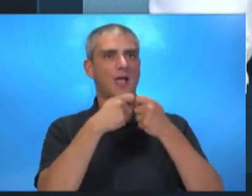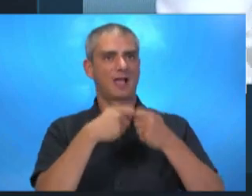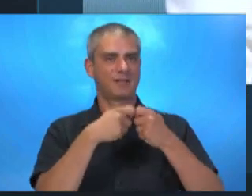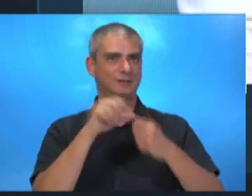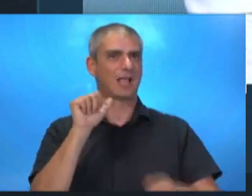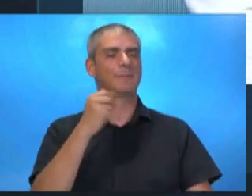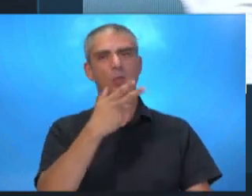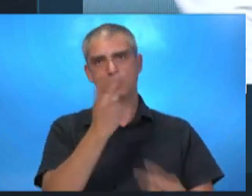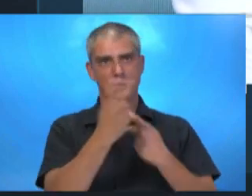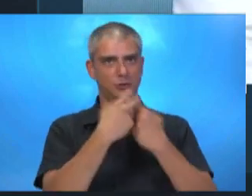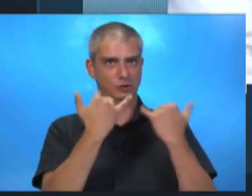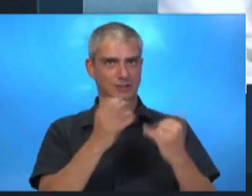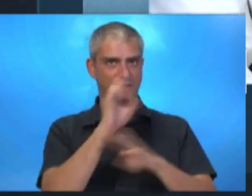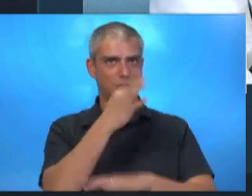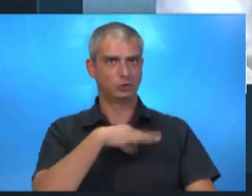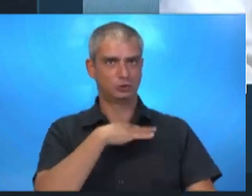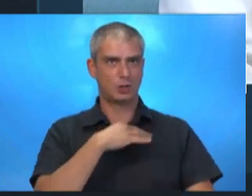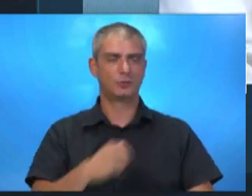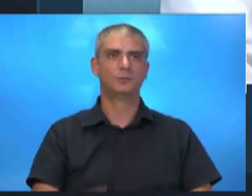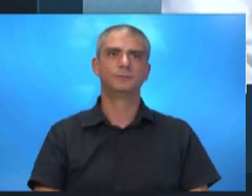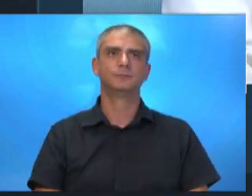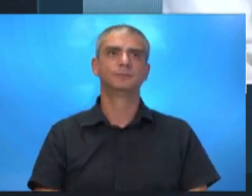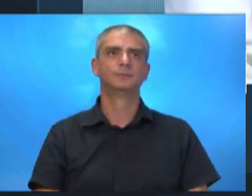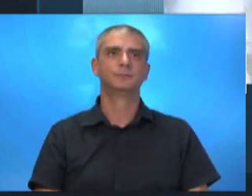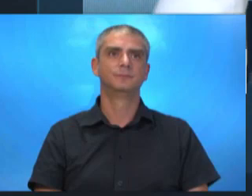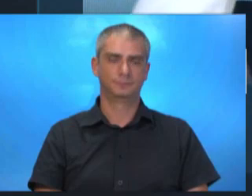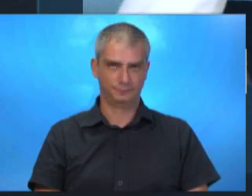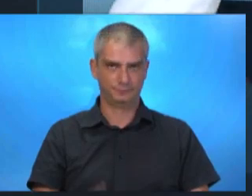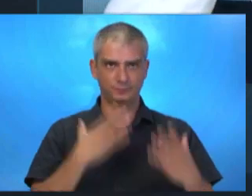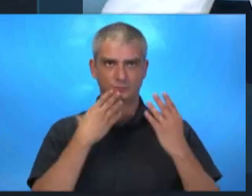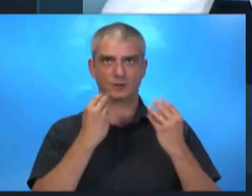שהצטרפת לשידור שלנו הערב, ששוחחת איתנו. תודה. בבקשה.